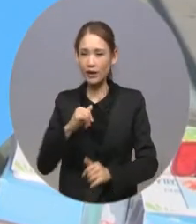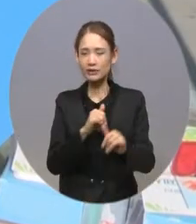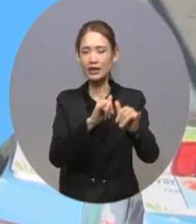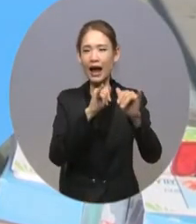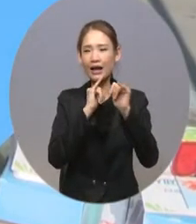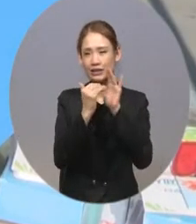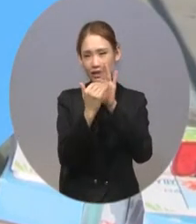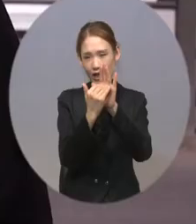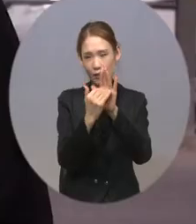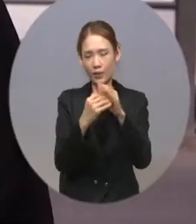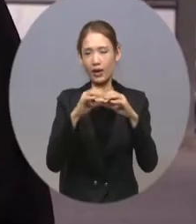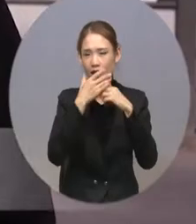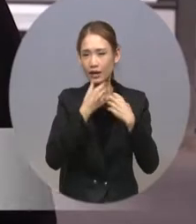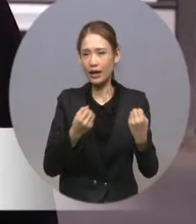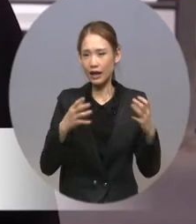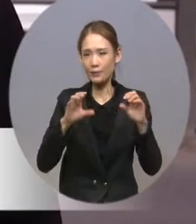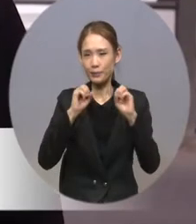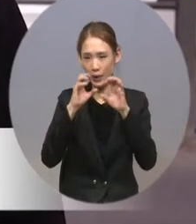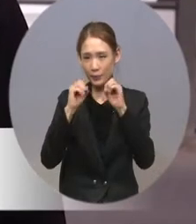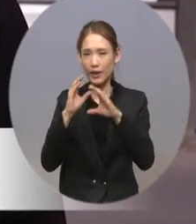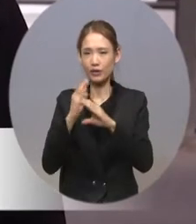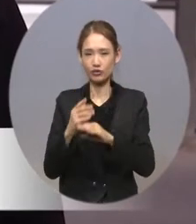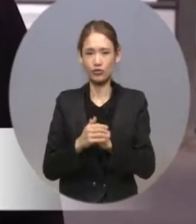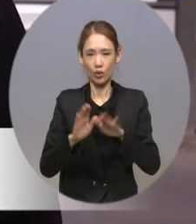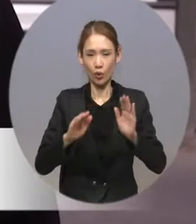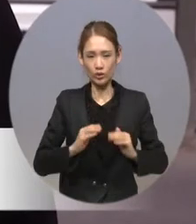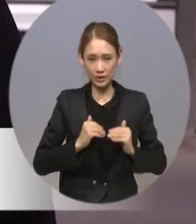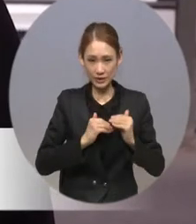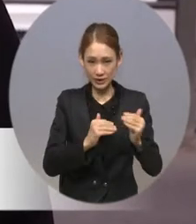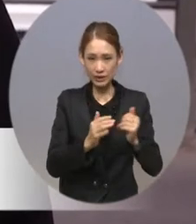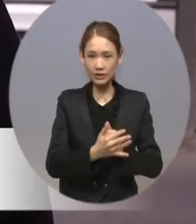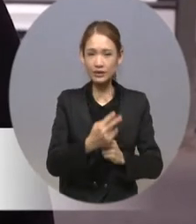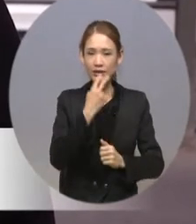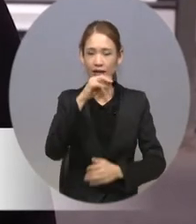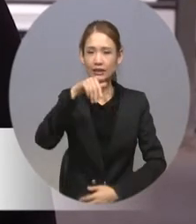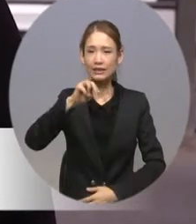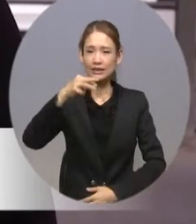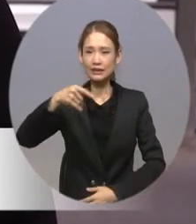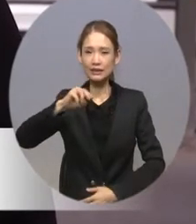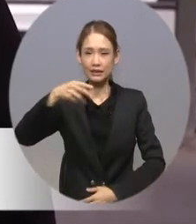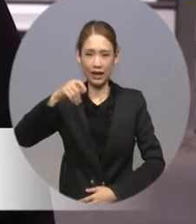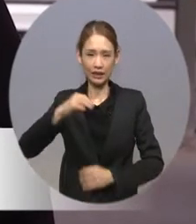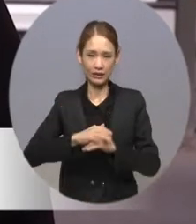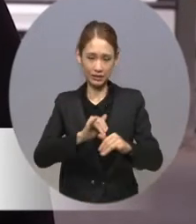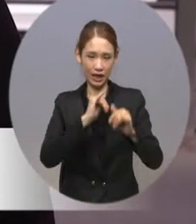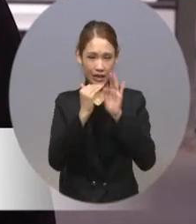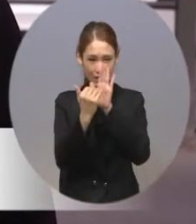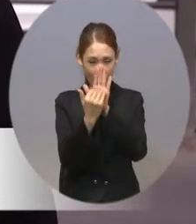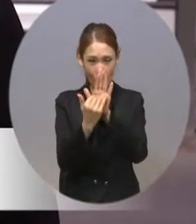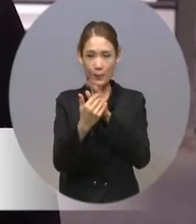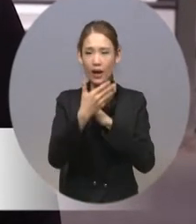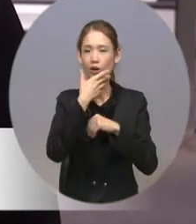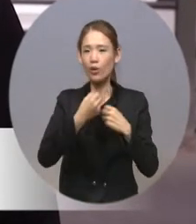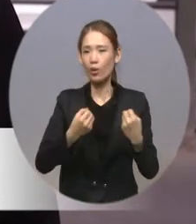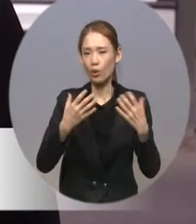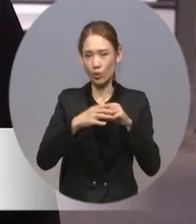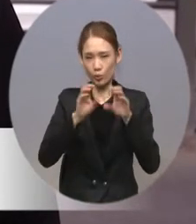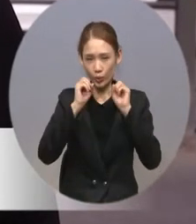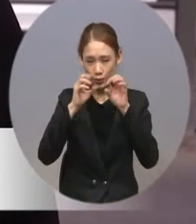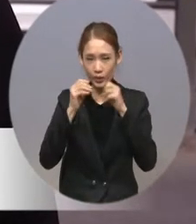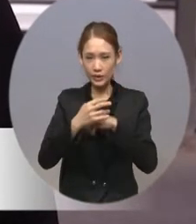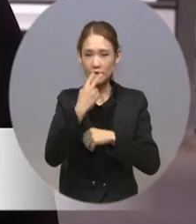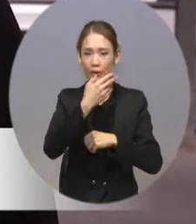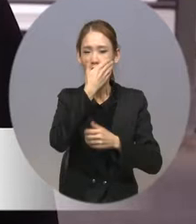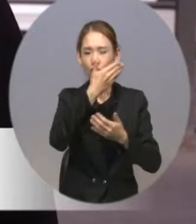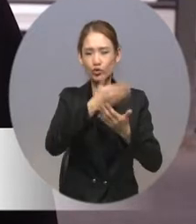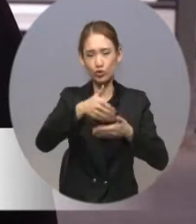알리는 캠페인입니다. 오늘 진행되는 생명 그린라이트 자살예방 홍보 캠페인은 생명 존중